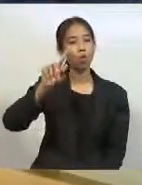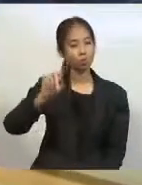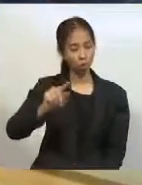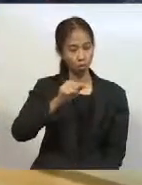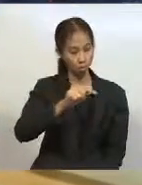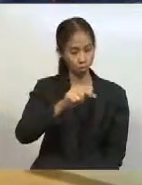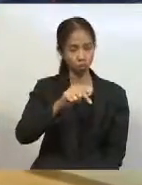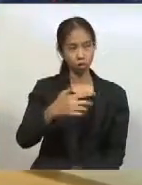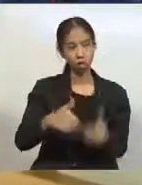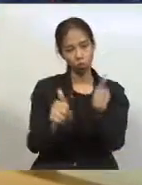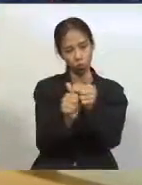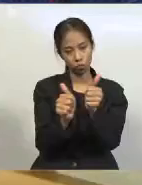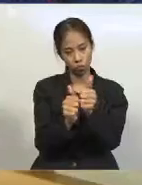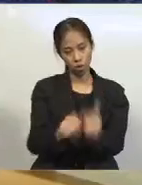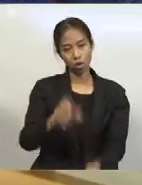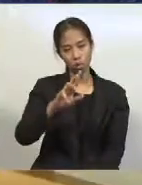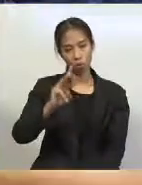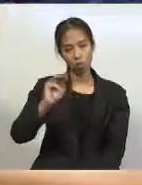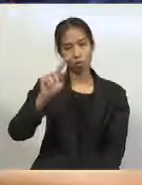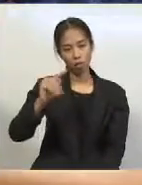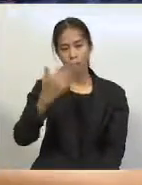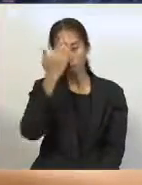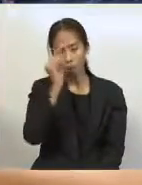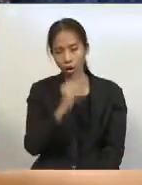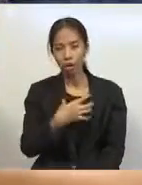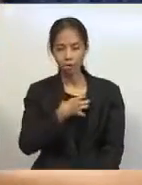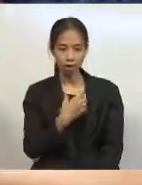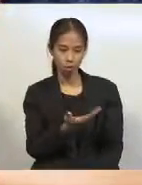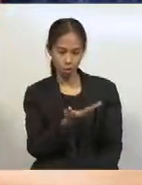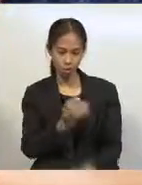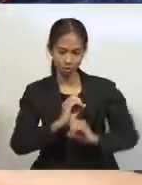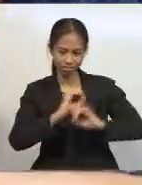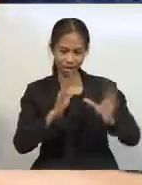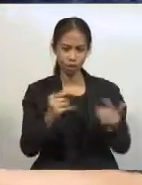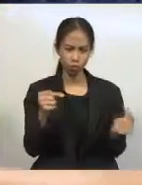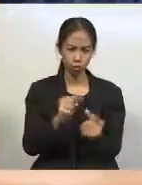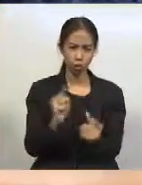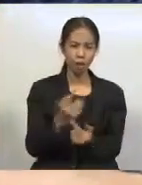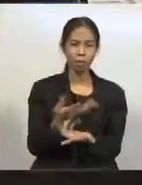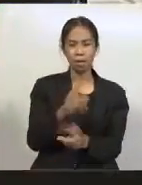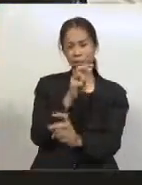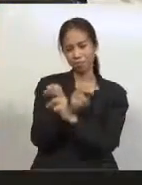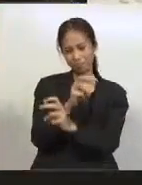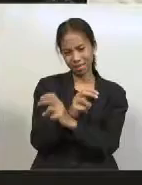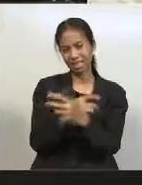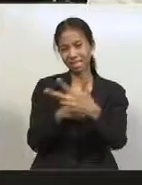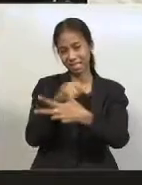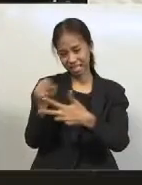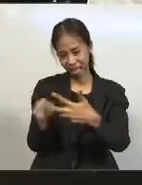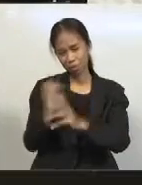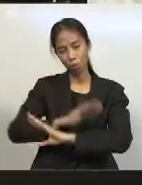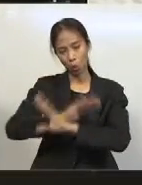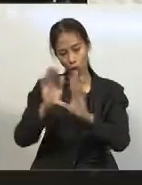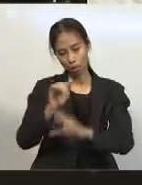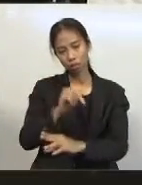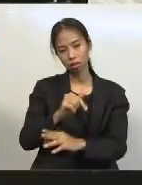ยว่าการกระทรวงเกษตรและสหกรณ์เพื่อที่จะมาขอความชัดเจนเกี่ยวกับการยกเลิกการใช้สารเคมี3ชนิดโดยเฉพาะพา